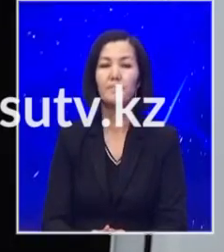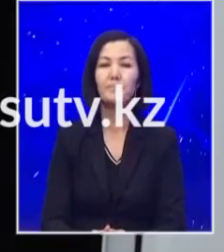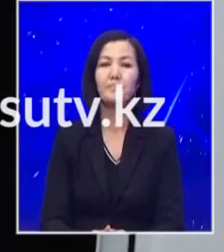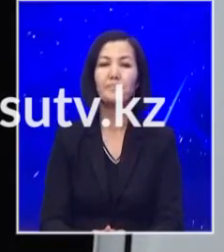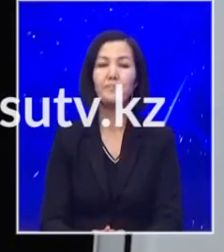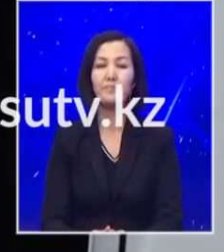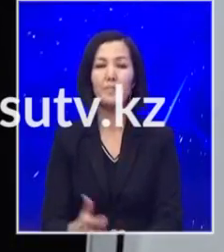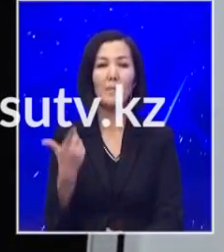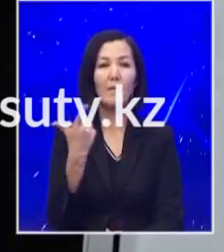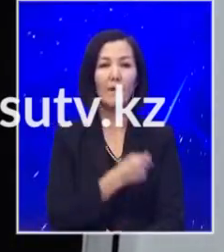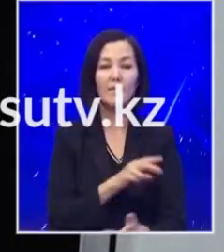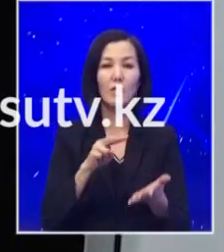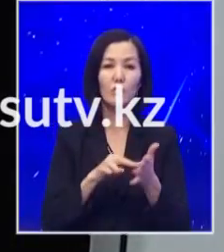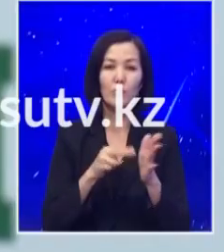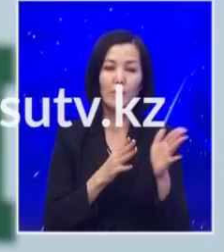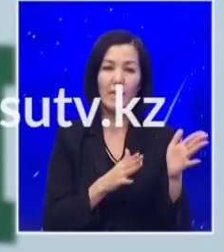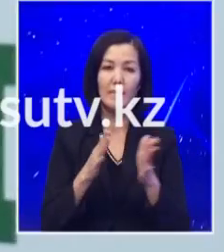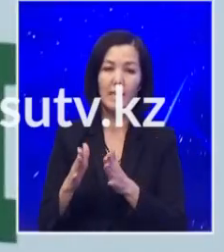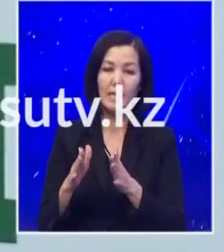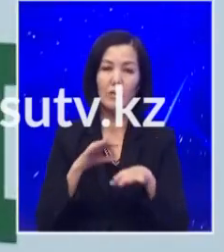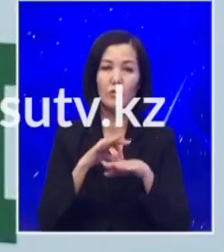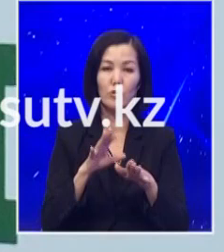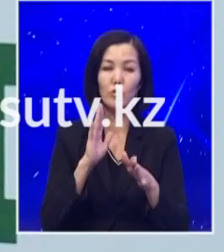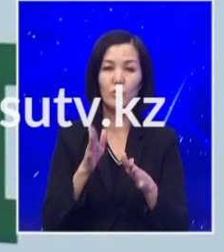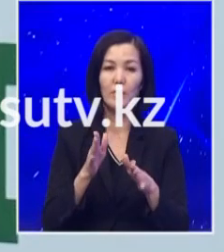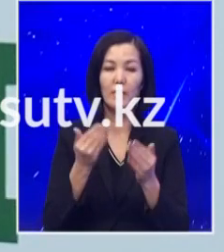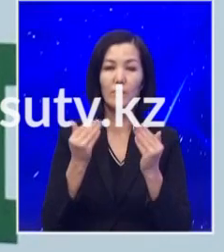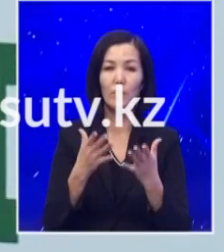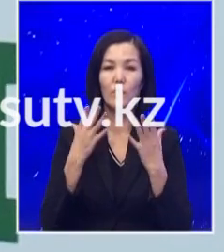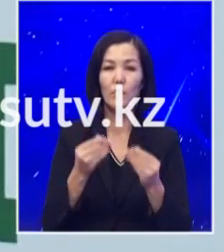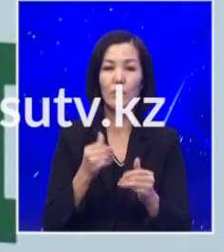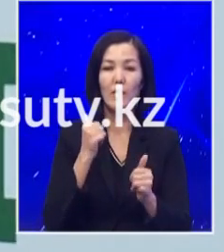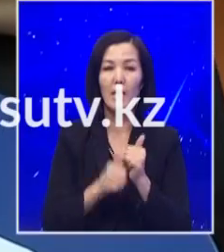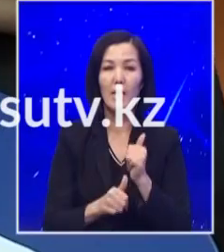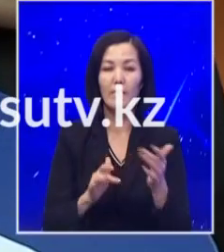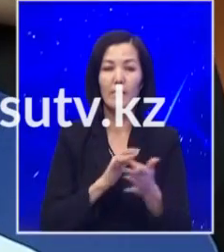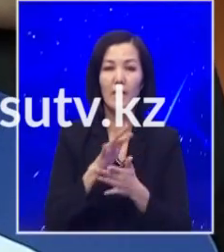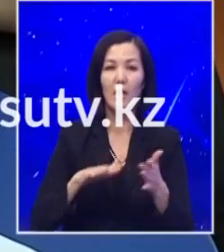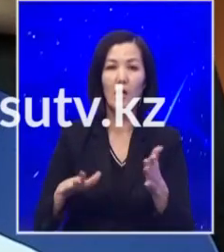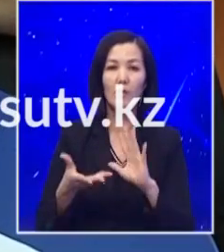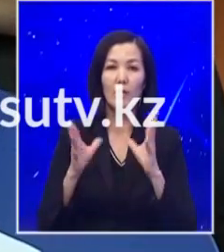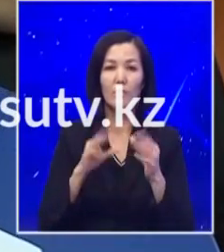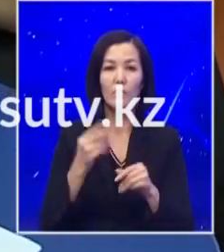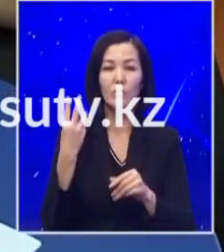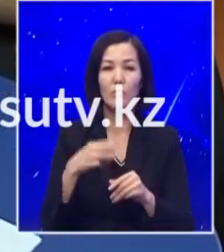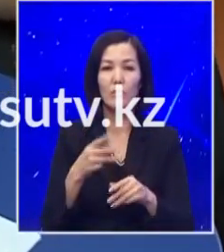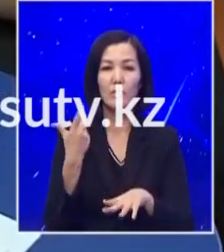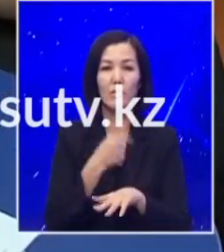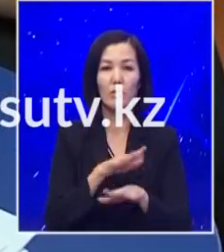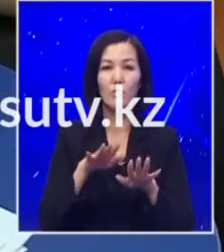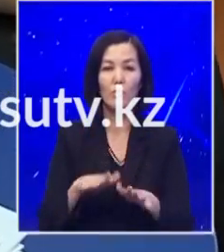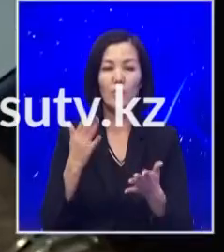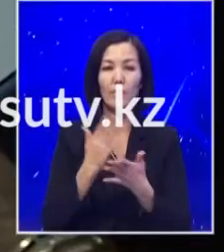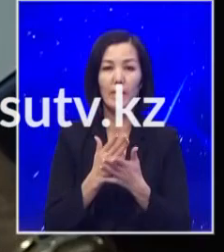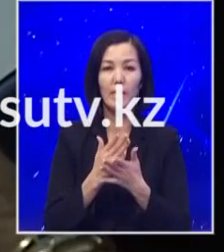Өңірде вакцинациялау жоспарға сәйкес кезең-кезеңмен жүргізіліп жатыр. Бүгінде әрбір қала ауданда 30 егу пункті тұрғындарды